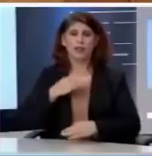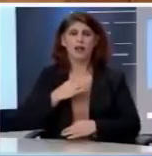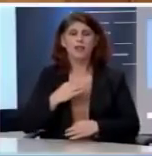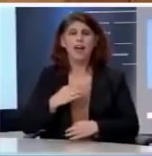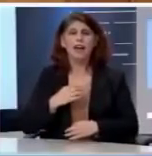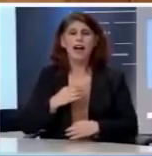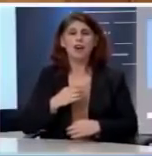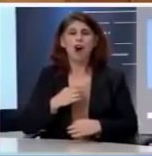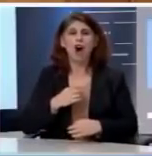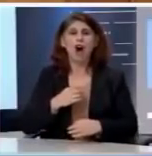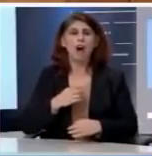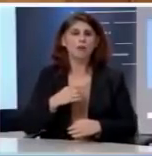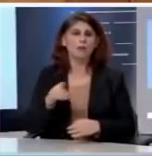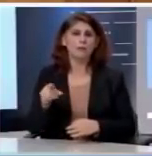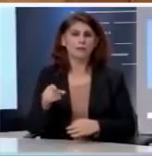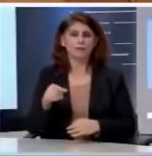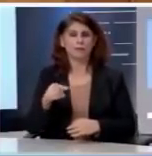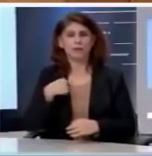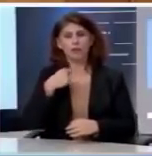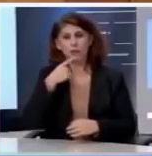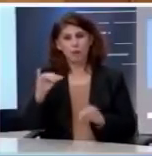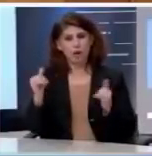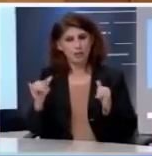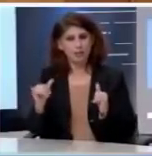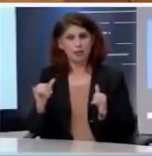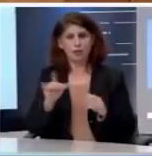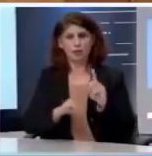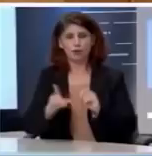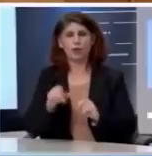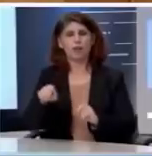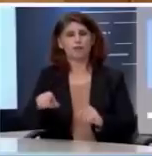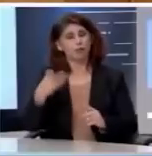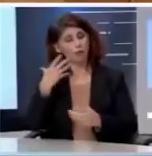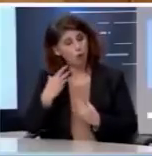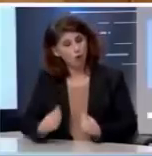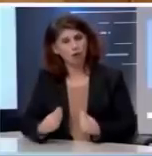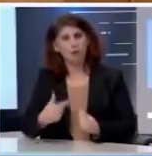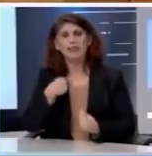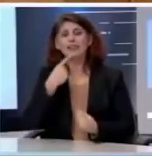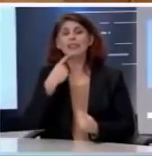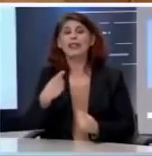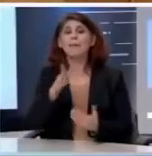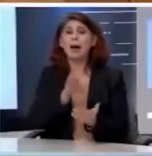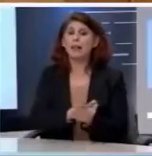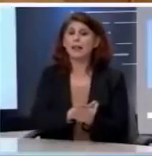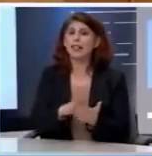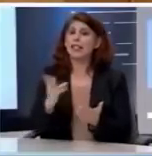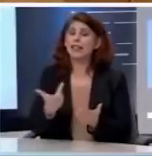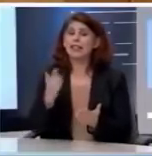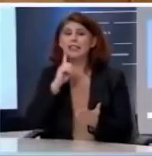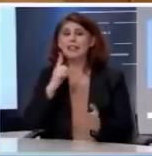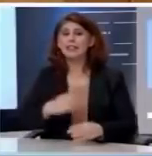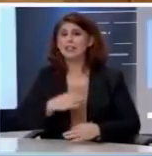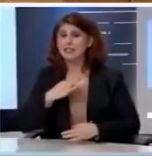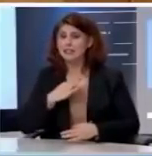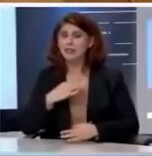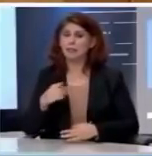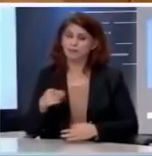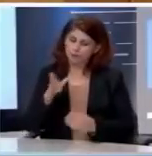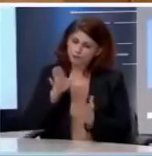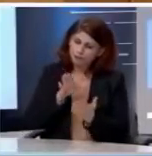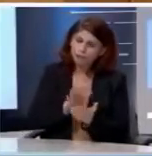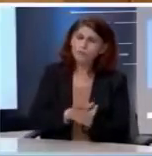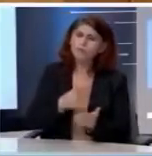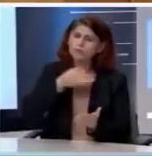αυτό. Το πιο αστείο ποιο είναι τώρα? Αυτό είναι ωραίο. Τι λέει η Μάρτης? Γιατί, κυρίες και κύριοι συνάδελφοι, μέσα στην κατάθεσή